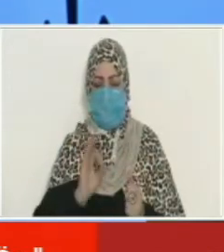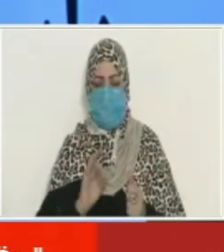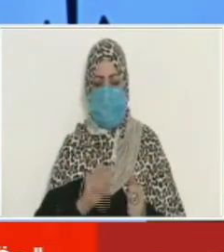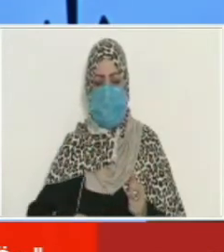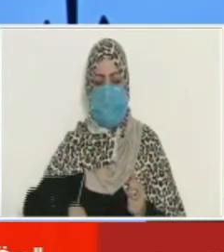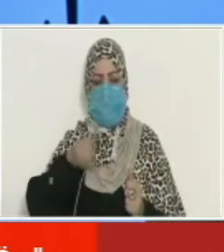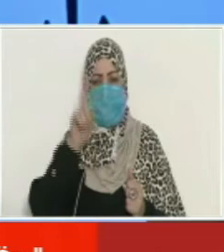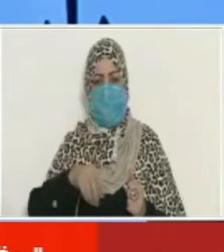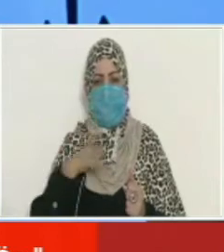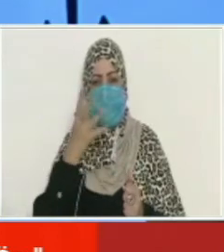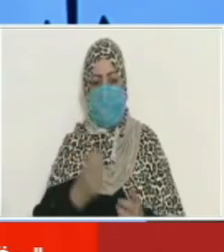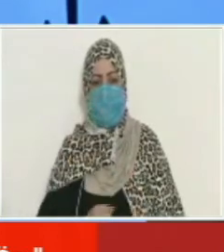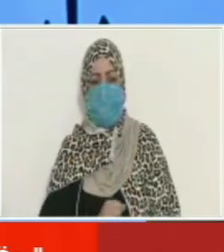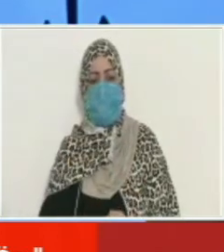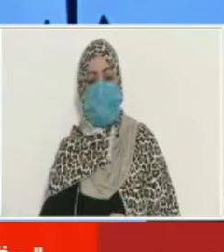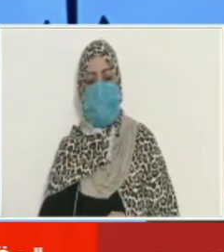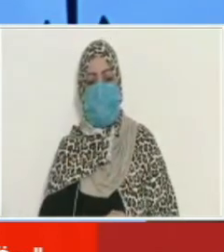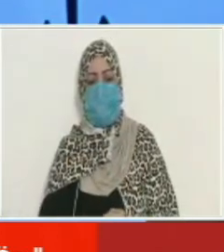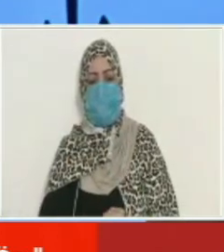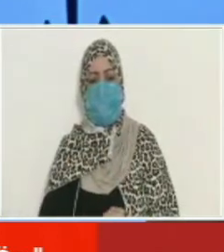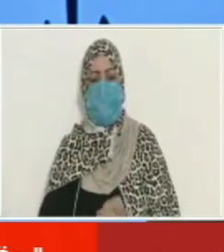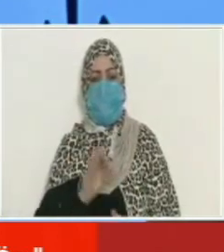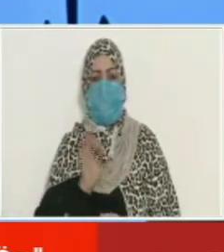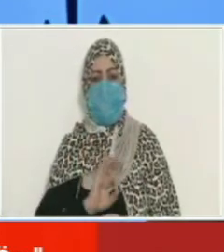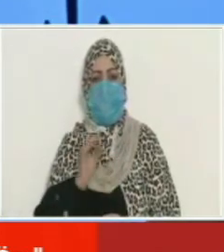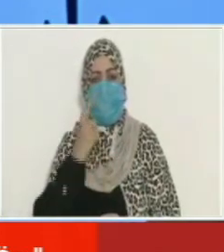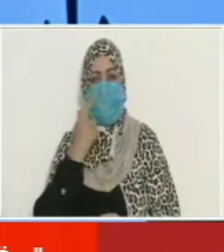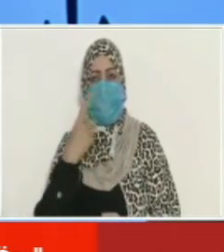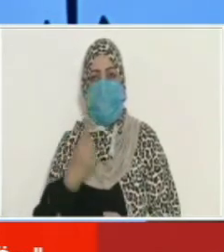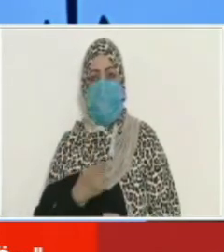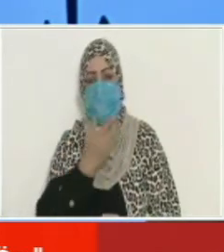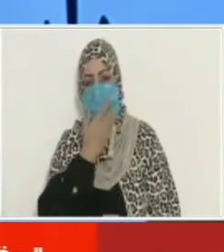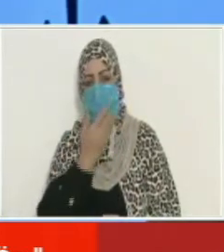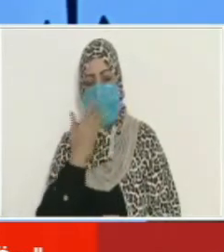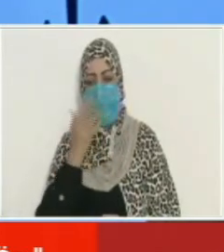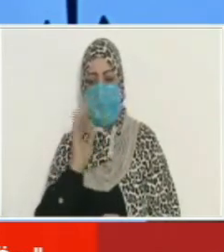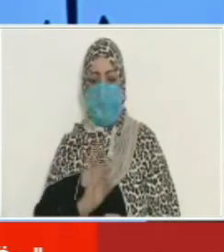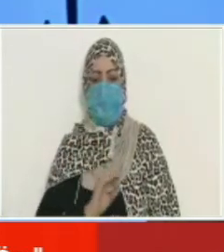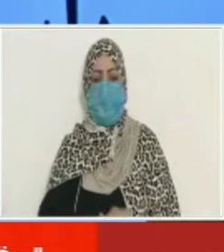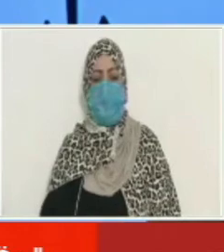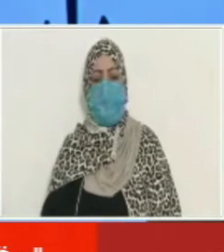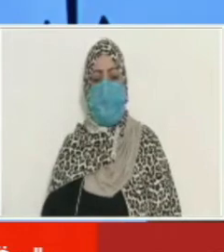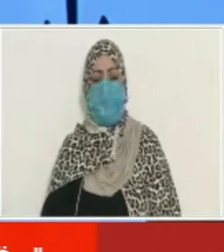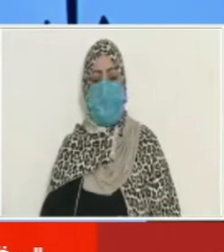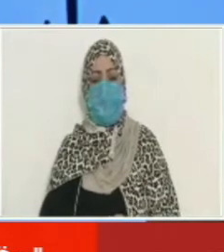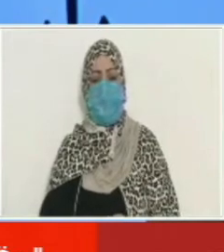يكتسب الاثام في كل لحظه في مع بقائه في هذه في هذا البيت وهذا الارض